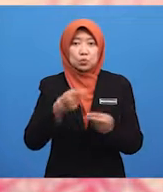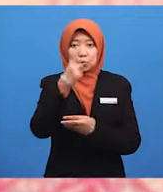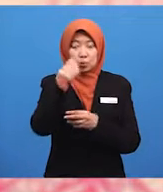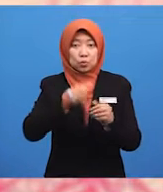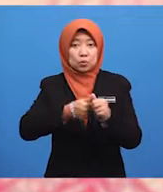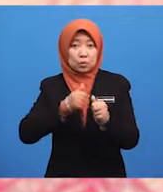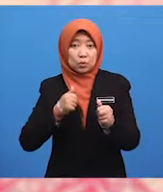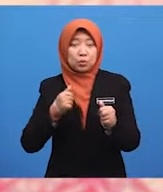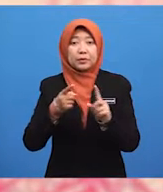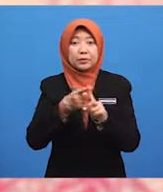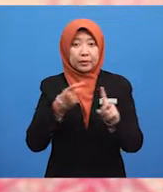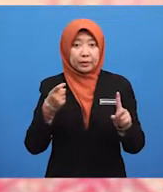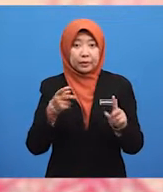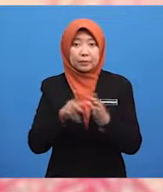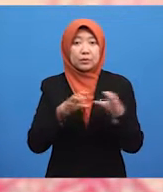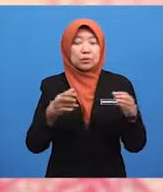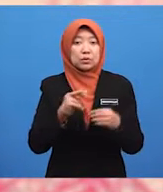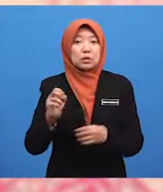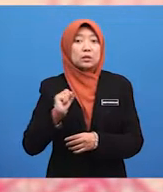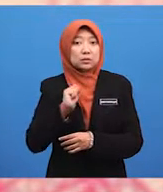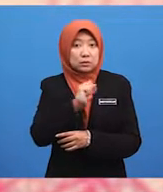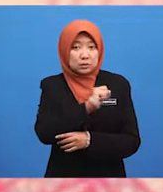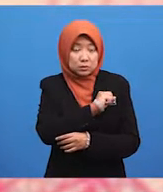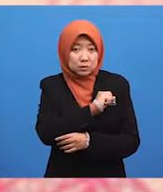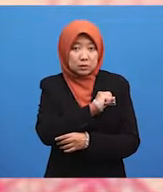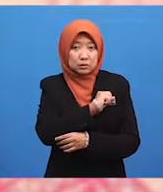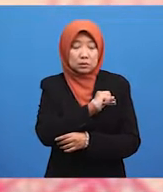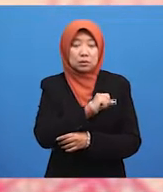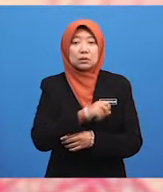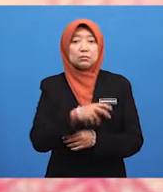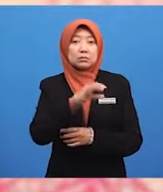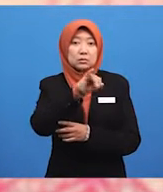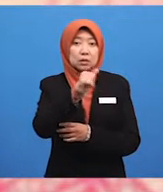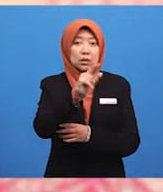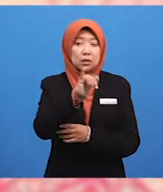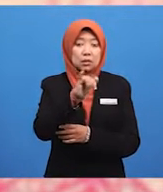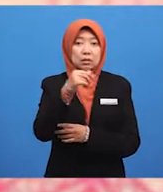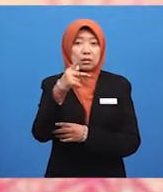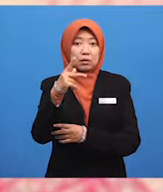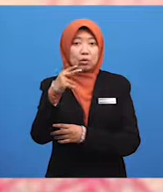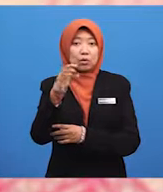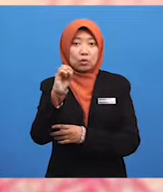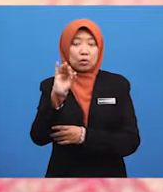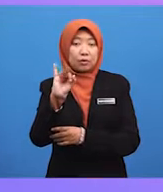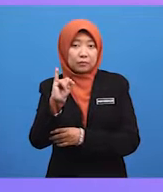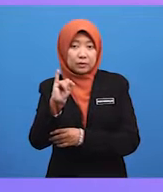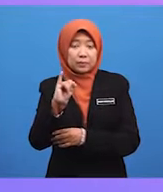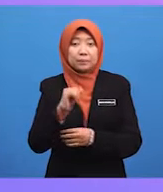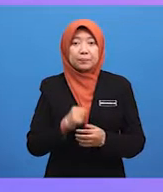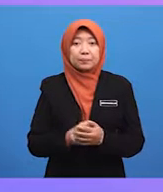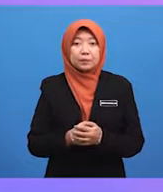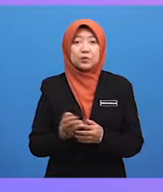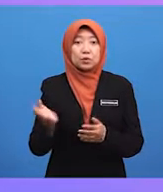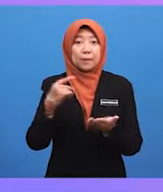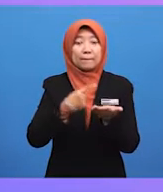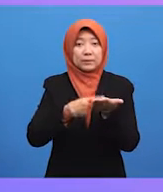untuk menjauhkan diri daripada perbuatan syirik, sama ada syirik jali atau syirik khafi. Mari